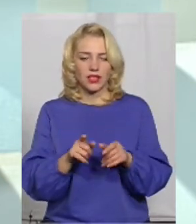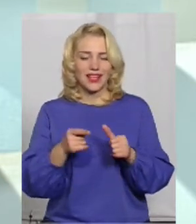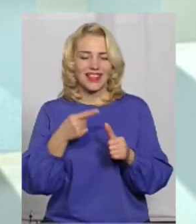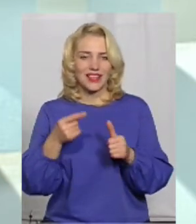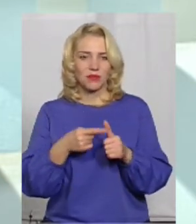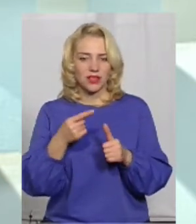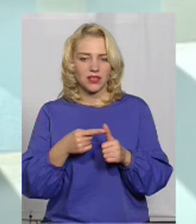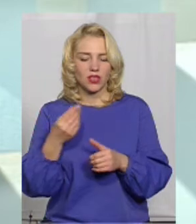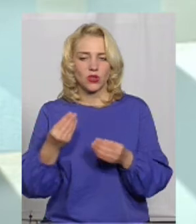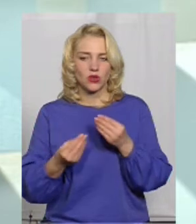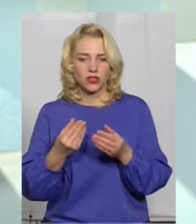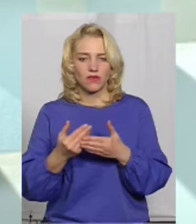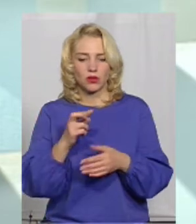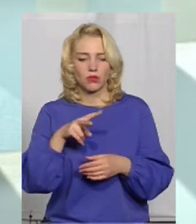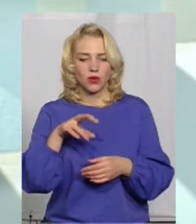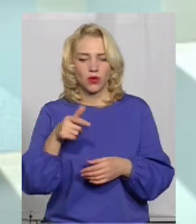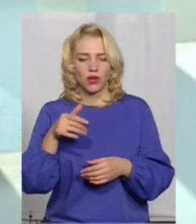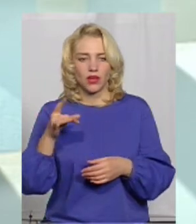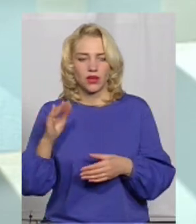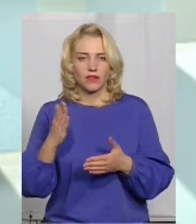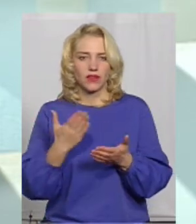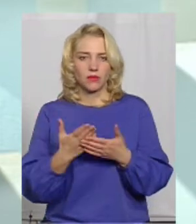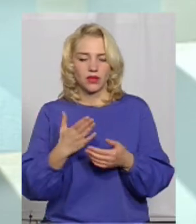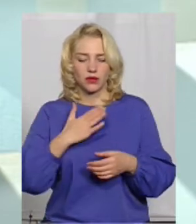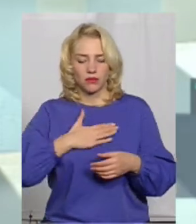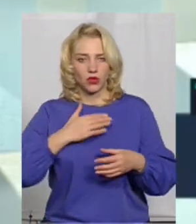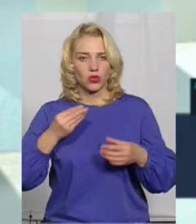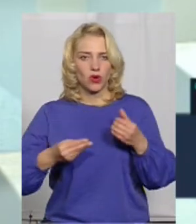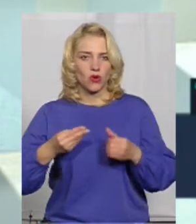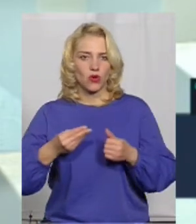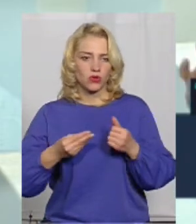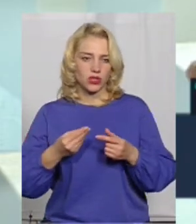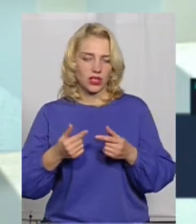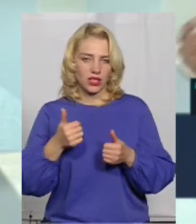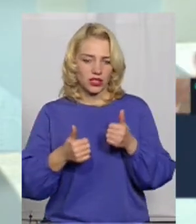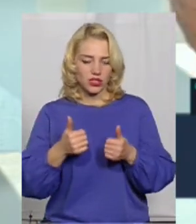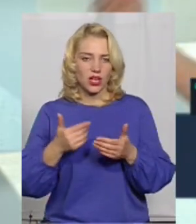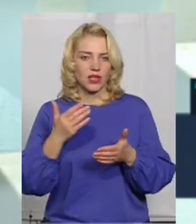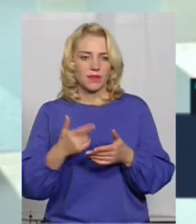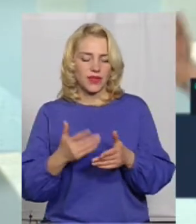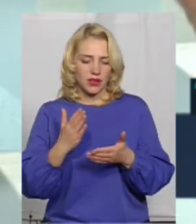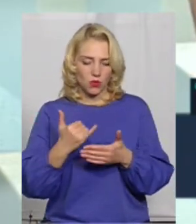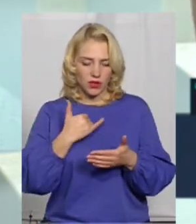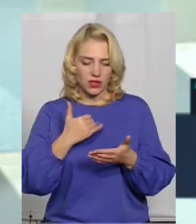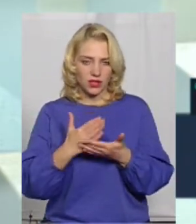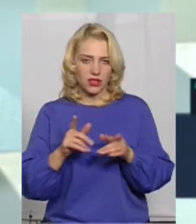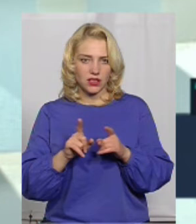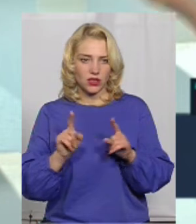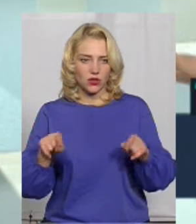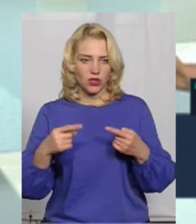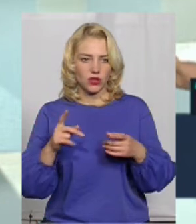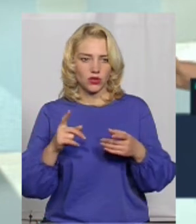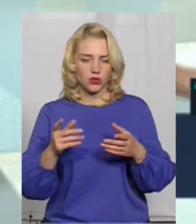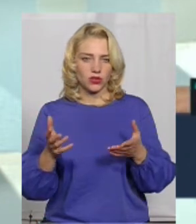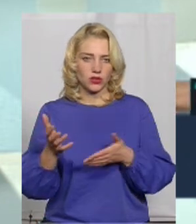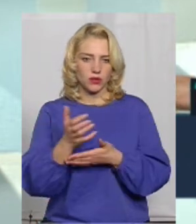блогерів. Блогер несе відповідальність. Тобто, до прикладу, в мій розіграш, в мене є мій організатор, який він збирає кошти, який він